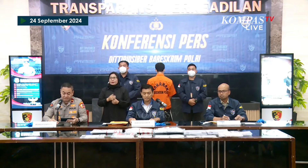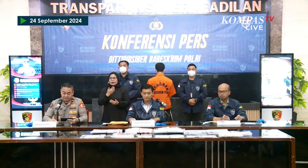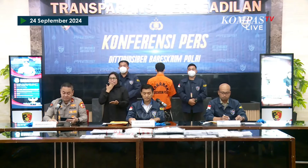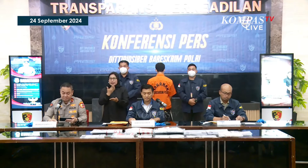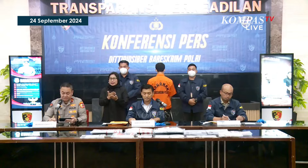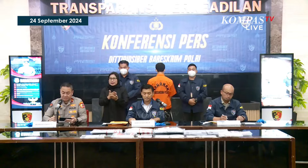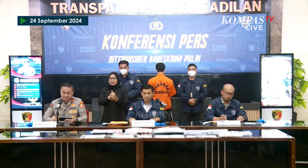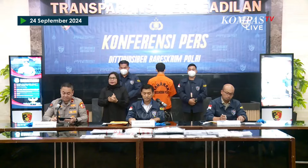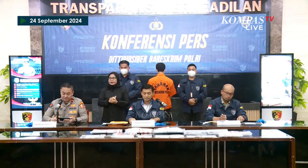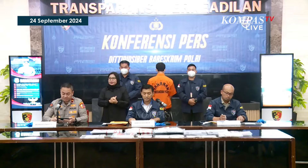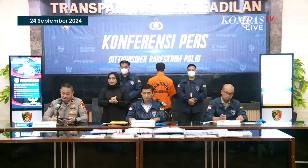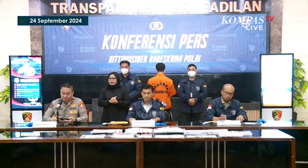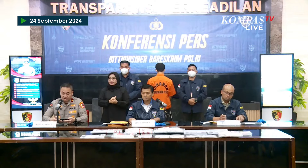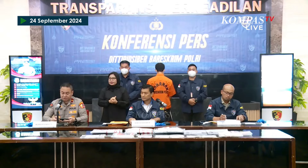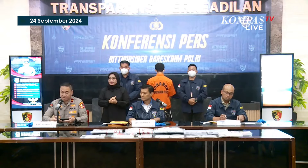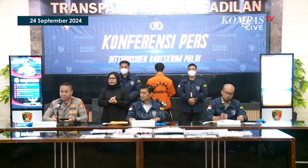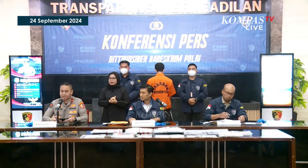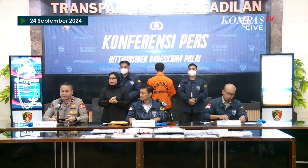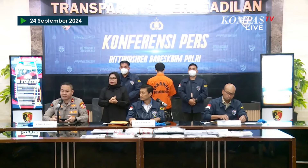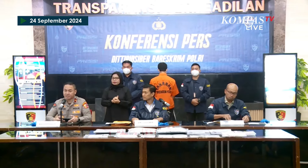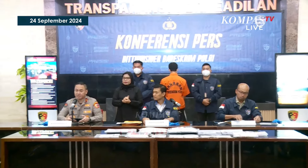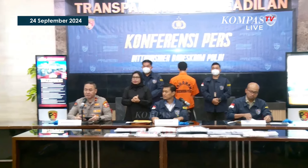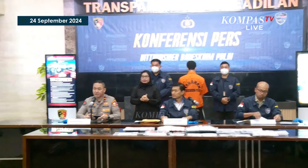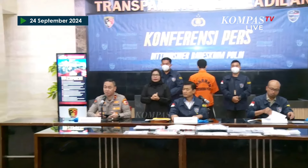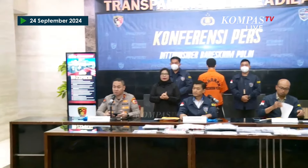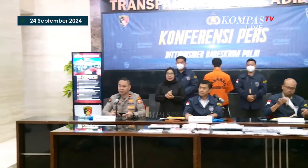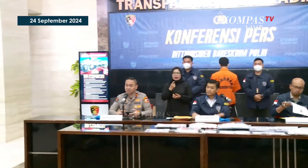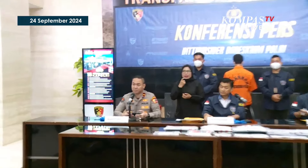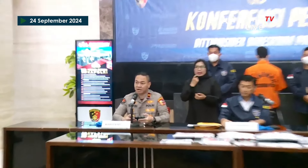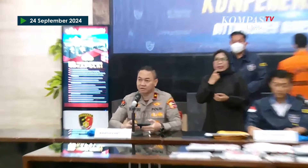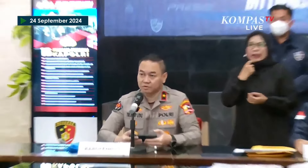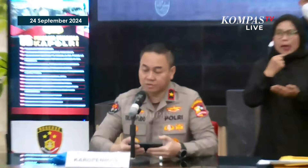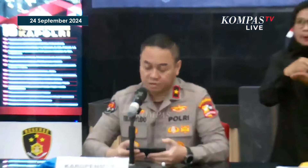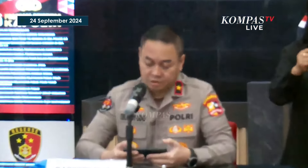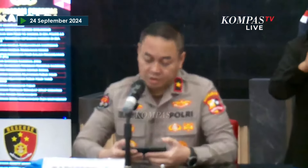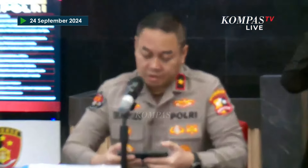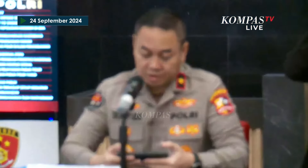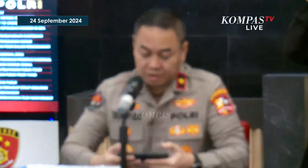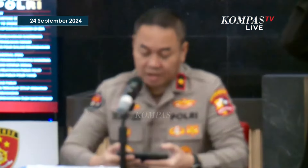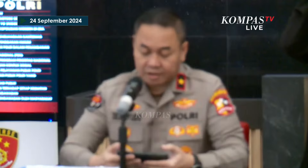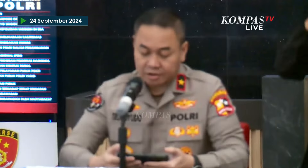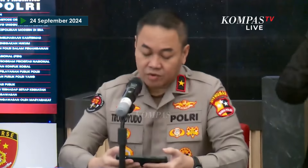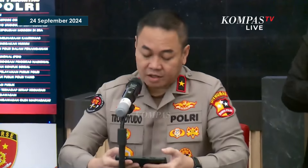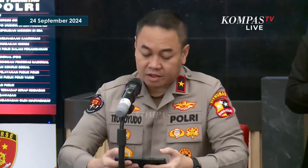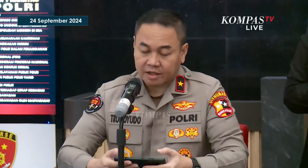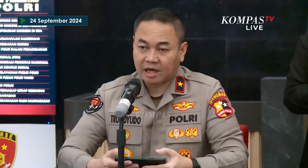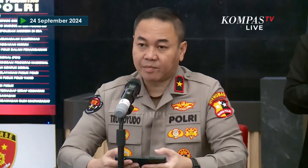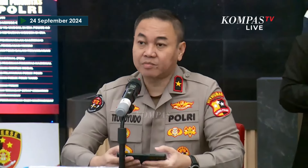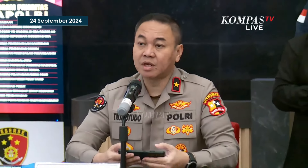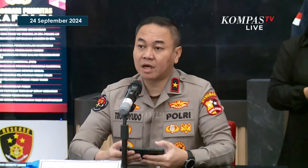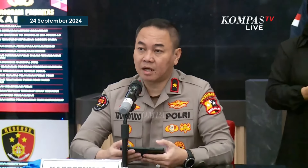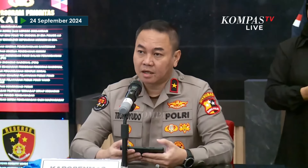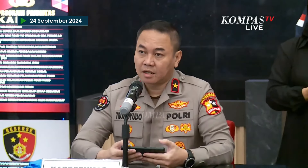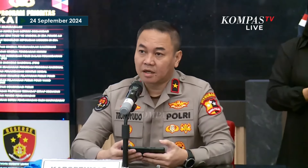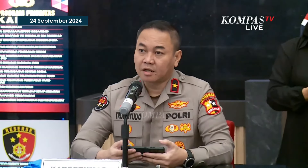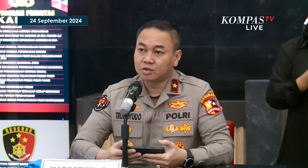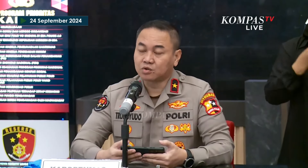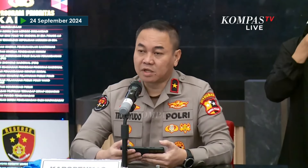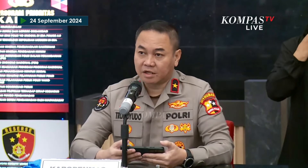Terima kasih Mas Ilham dari Jawa Pos. Yang pertama terkait dengan modus pelaku, yang kedua terkait